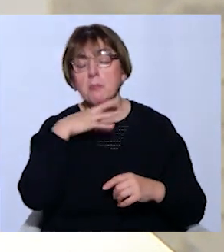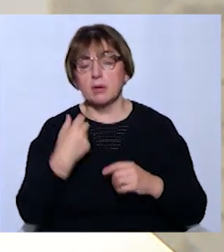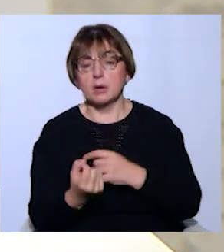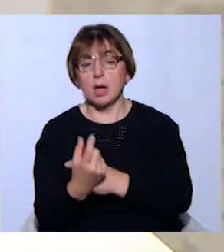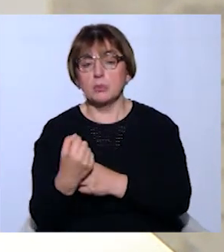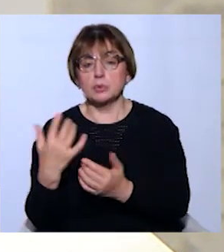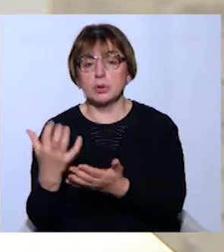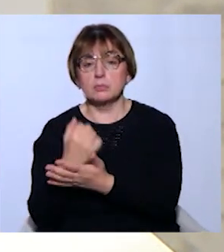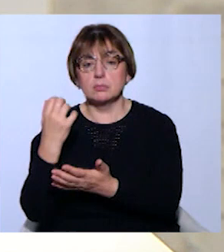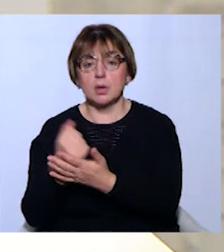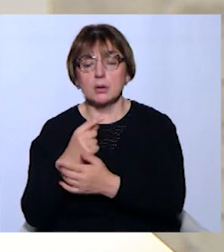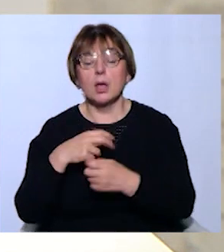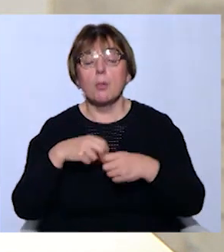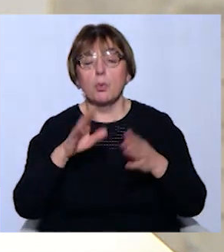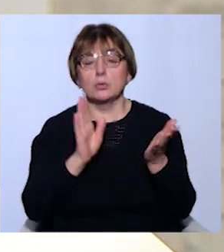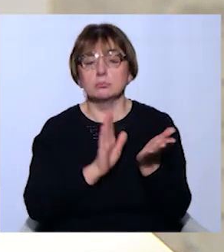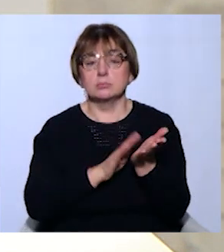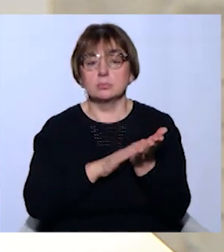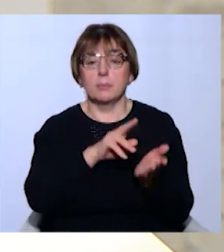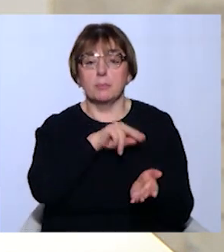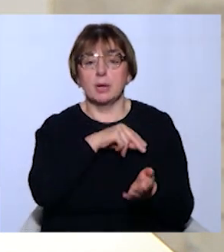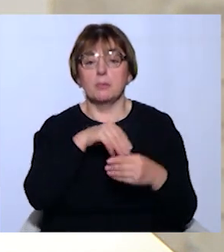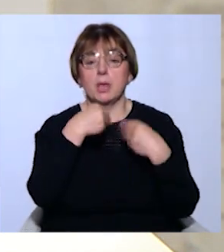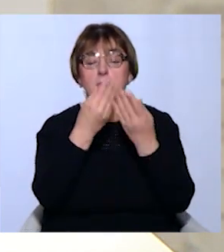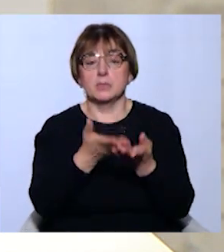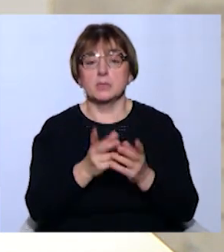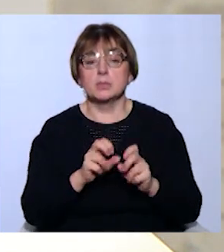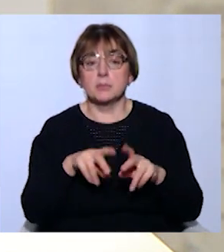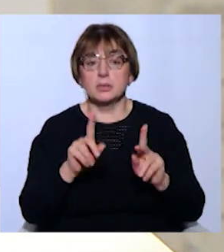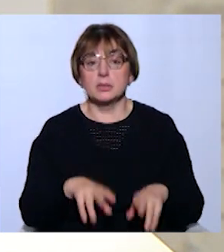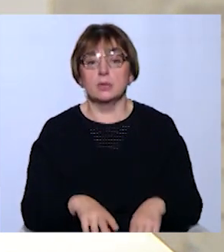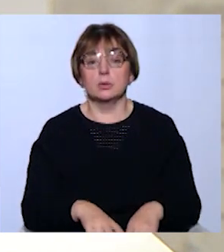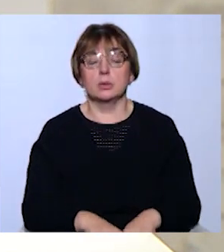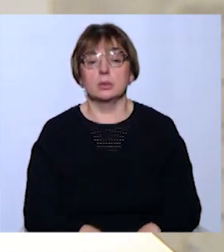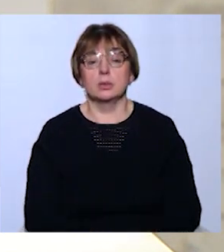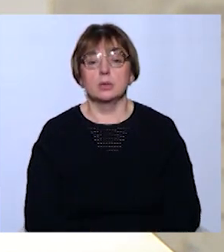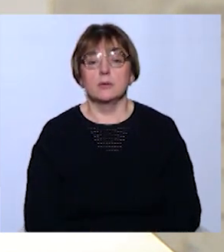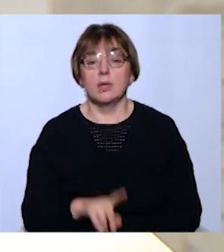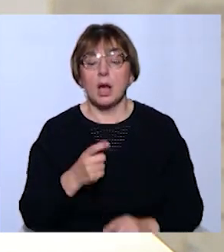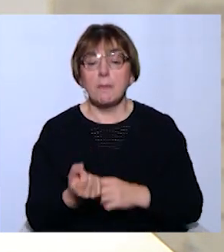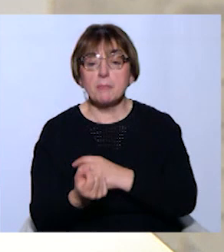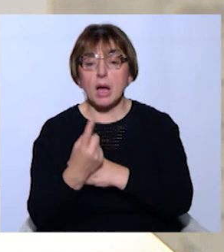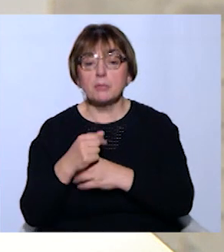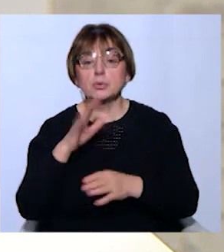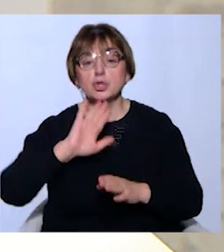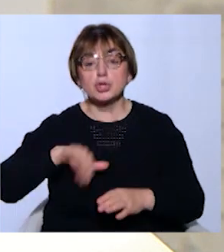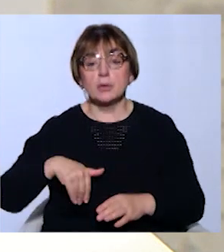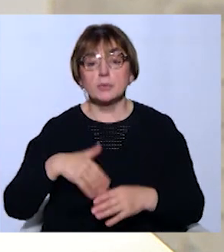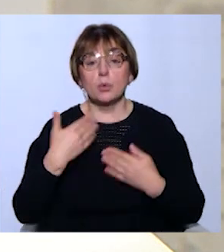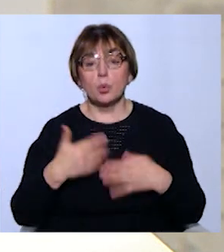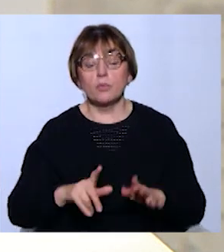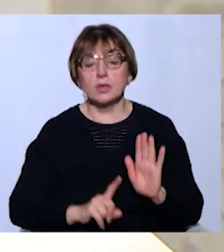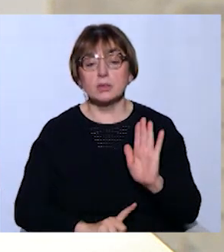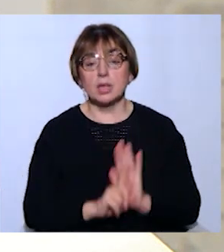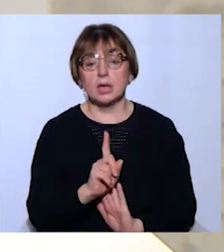გააკეთეს, რომ საბოლოო ჯამში ნობელის პრემიაც კი დაიმსახურეს ამის გამო. ეხლა ამ აღმოჩენების შემდეგ უკვე